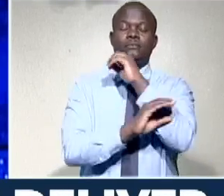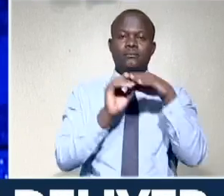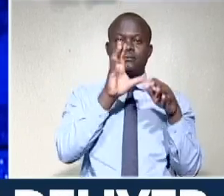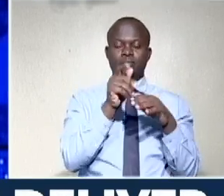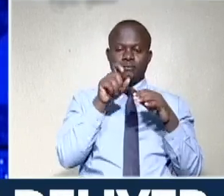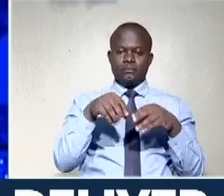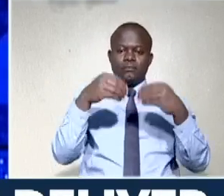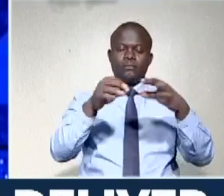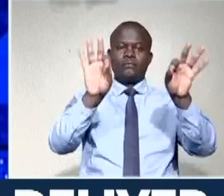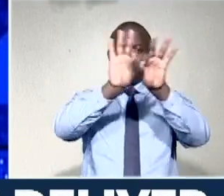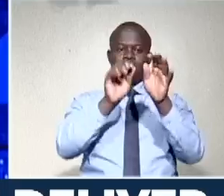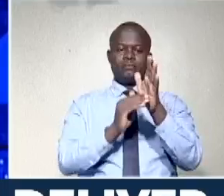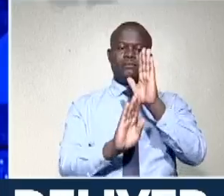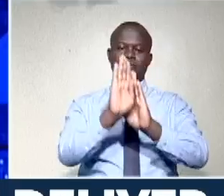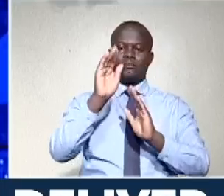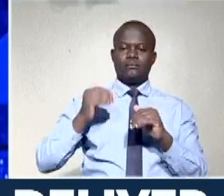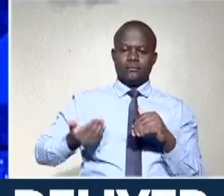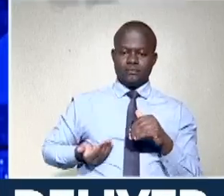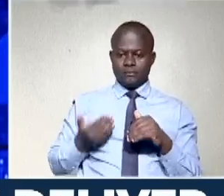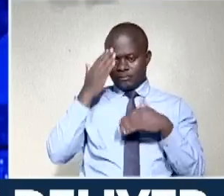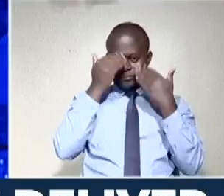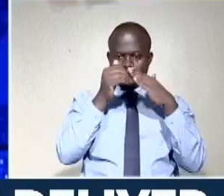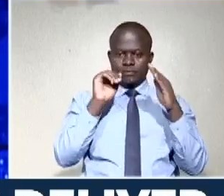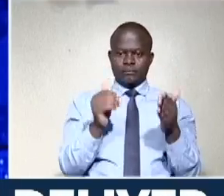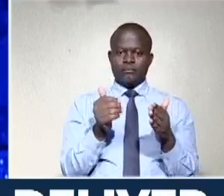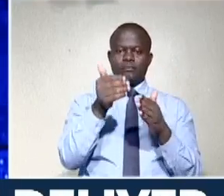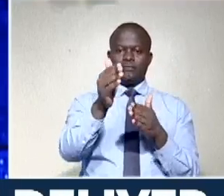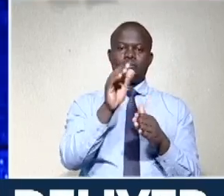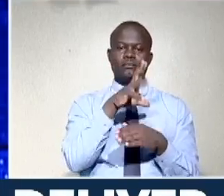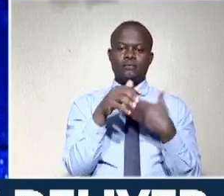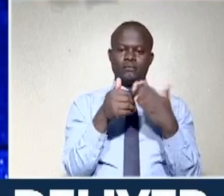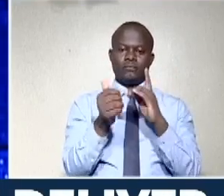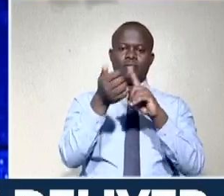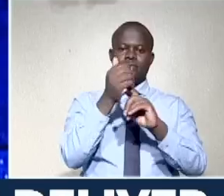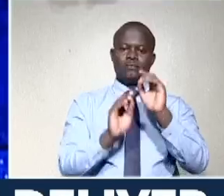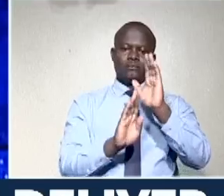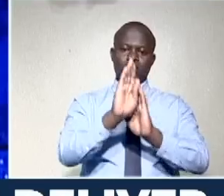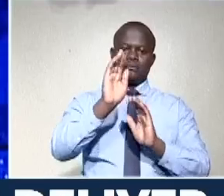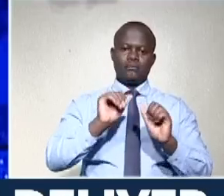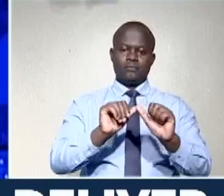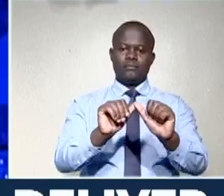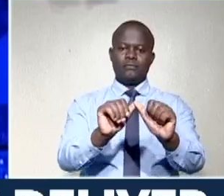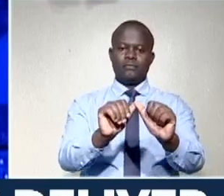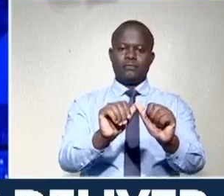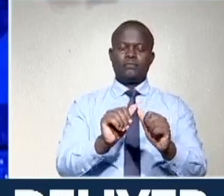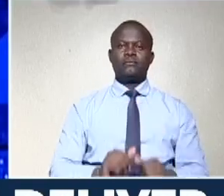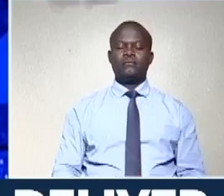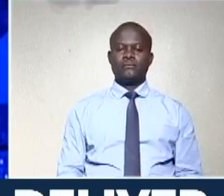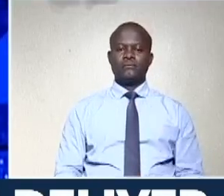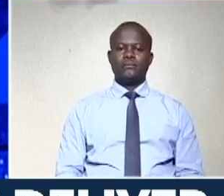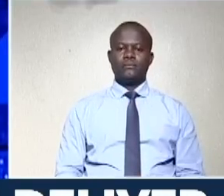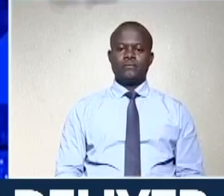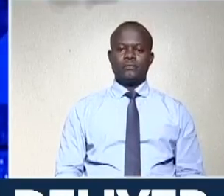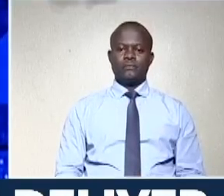bikwiye guha agaciro ndetse no guteza imbere umugore kugira ngo uyu mugabane ubashe kugera ku iterambere rirambye. Karikste Kaberuka